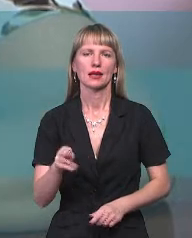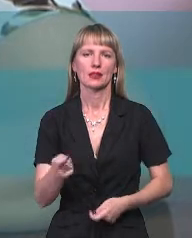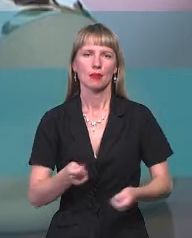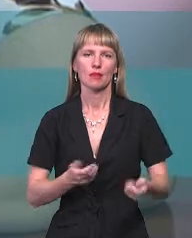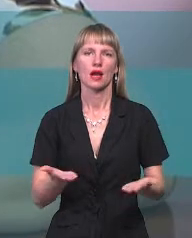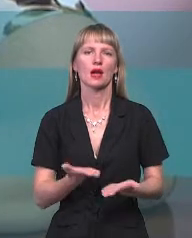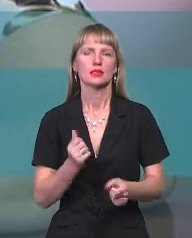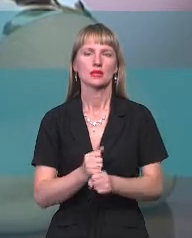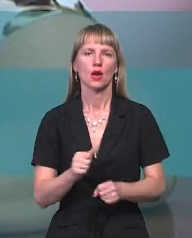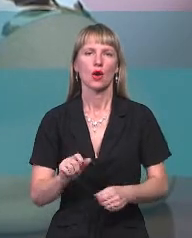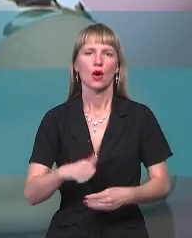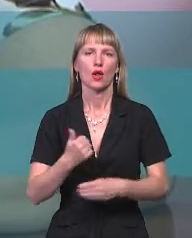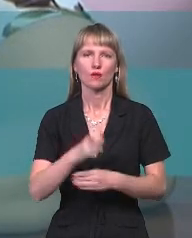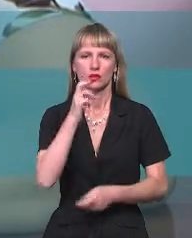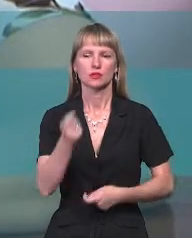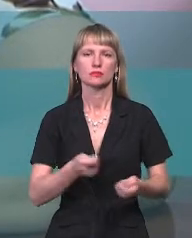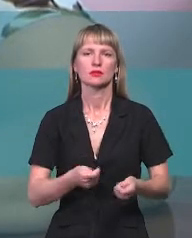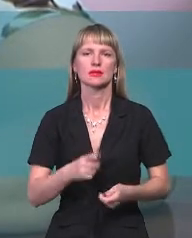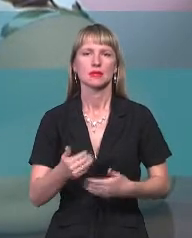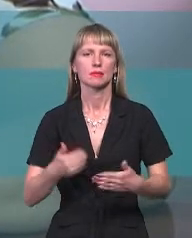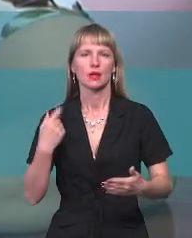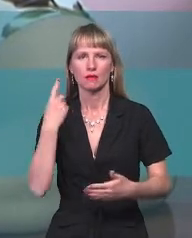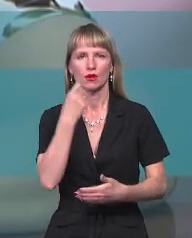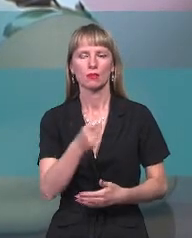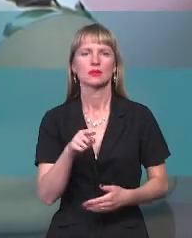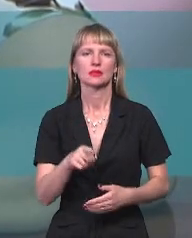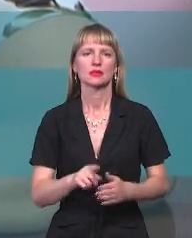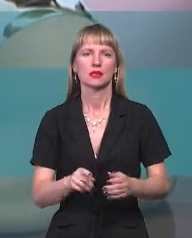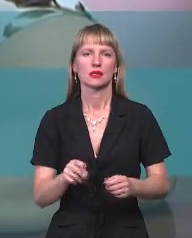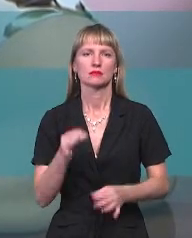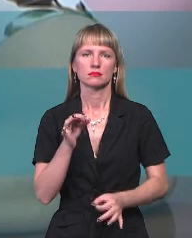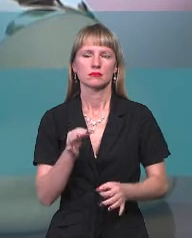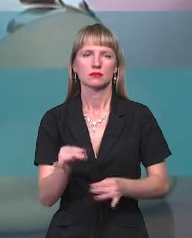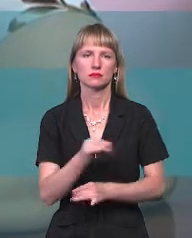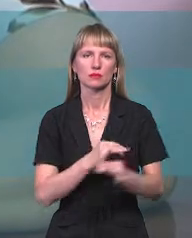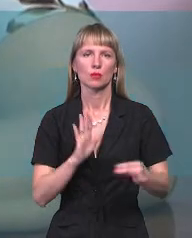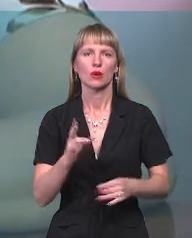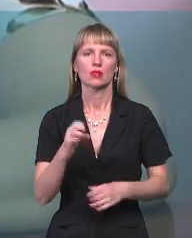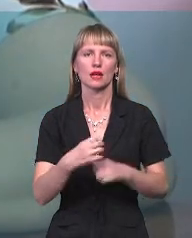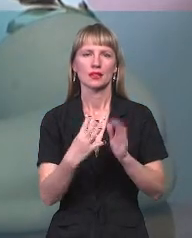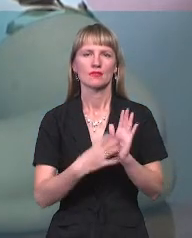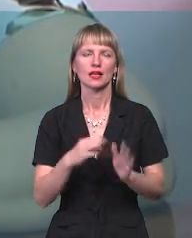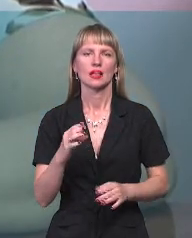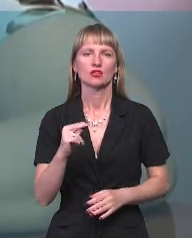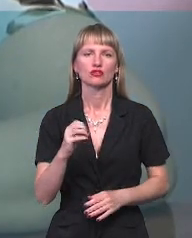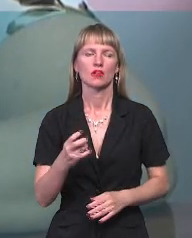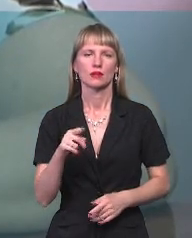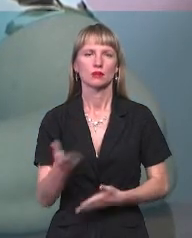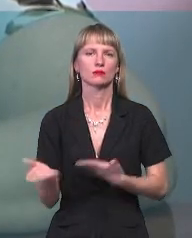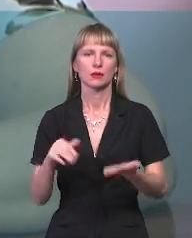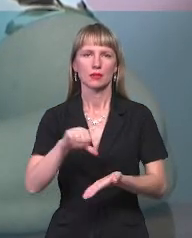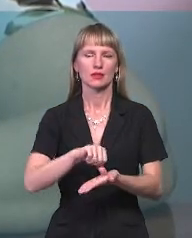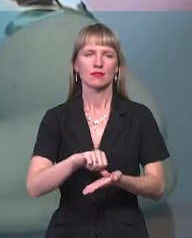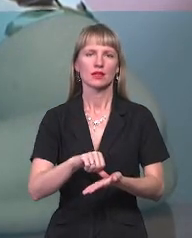створена головою облдержадміністрації. За попередню інформацію, її засідання призначене на 19 червня. На нього запрошені